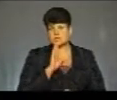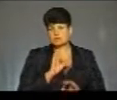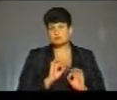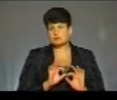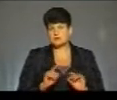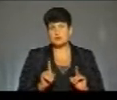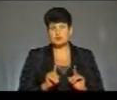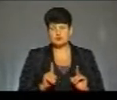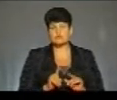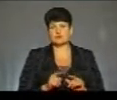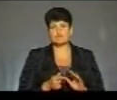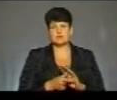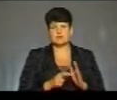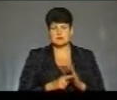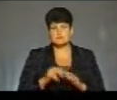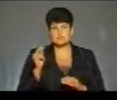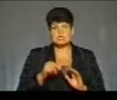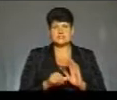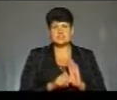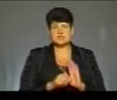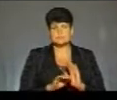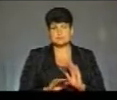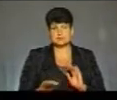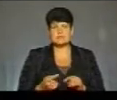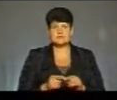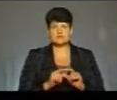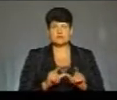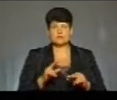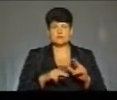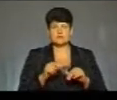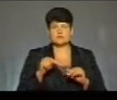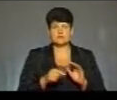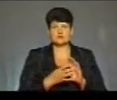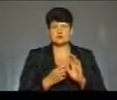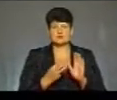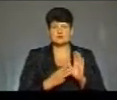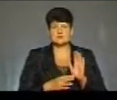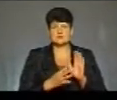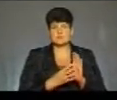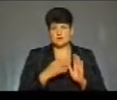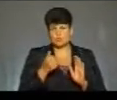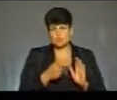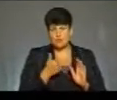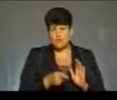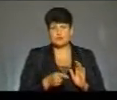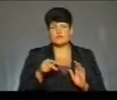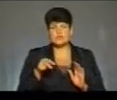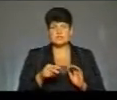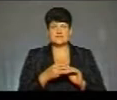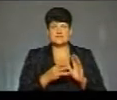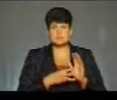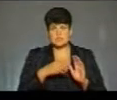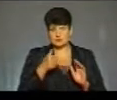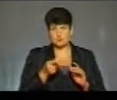що в комбінованому класі навчатиметься шестеро дітей. Ця школа збудована у 1989 році. У